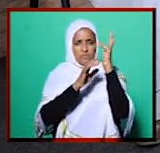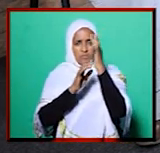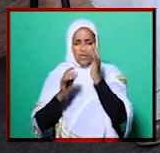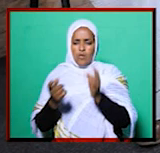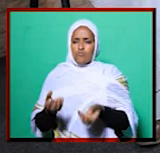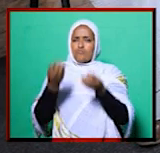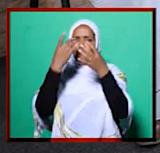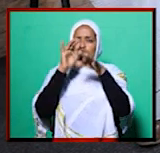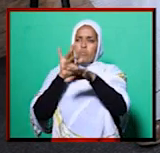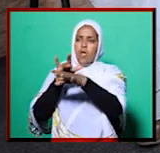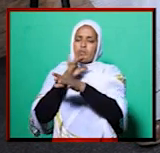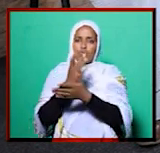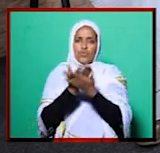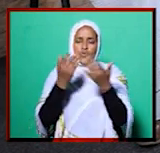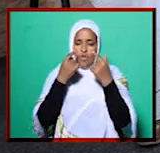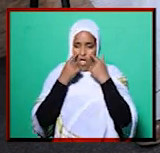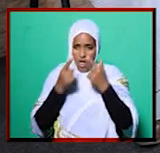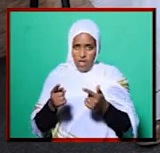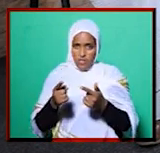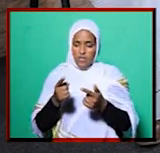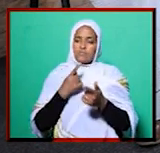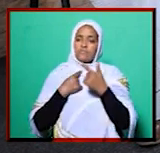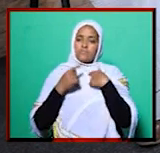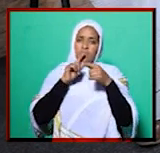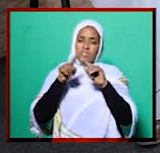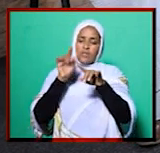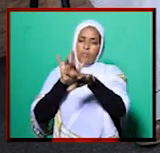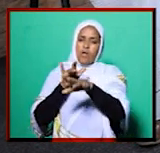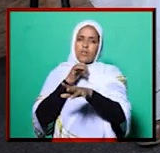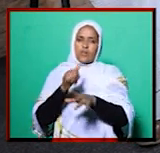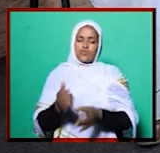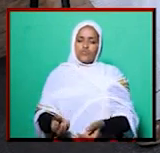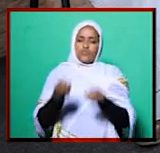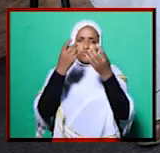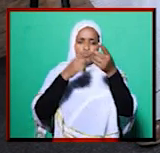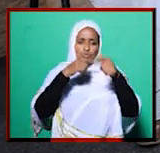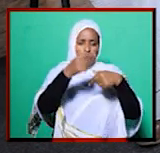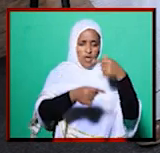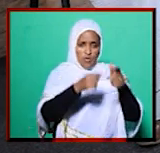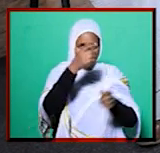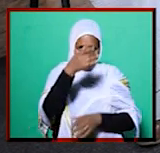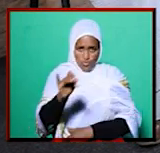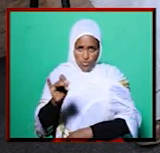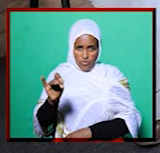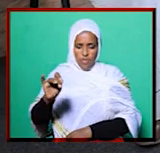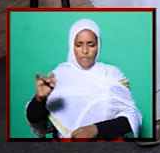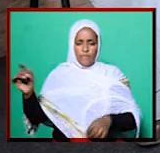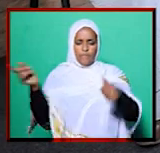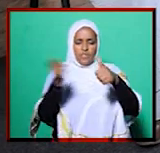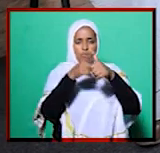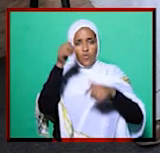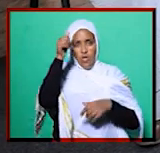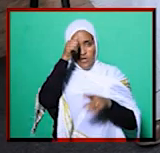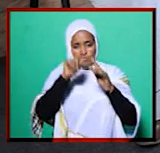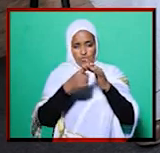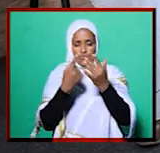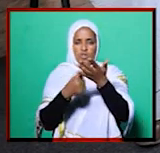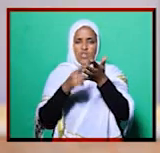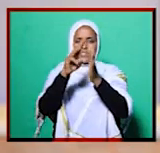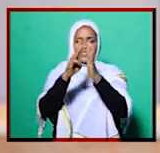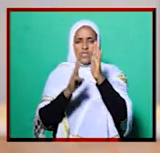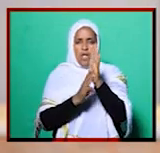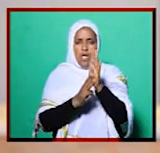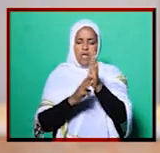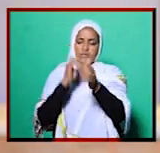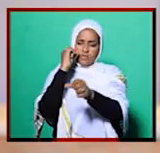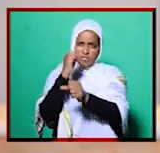ነገሮች አይተን ምንጎመጅባቸው ማነካቸው እየበዙ ይሄዱ እንጂ ከመጀመሪያው ከአዳም ጀምሮ ያ ስርዓት እየተሰራ